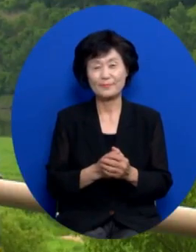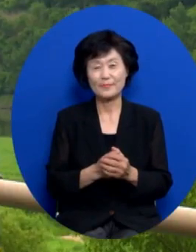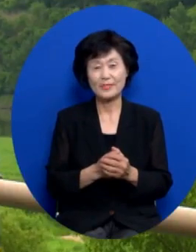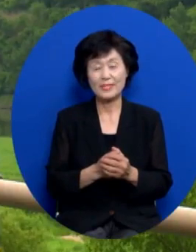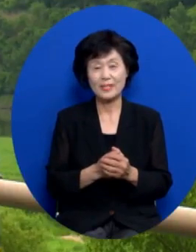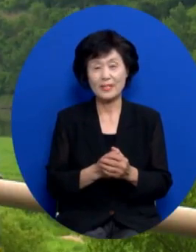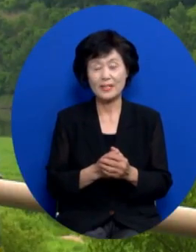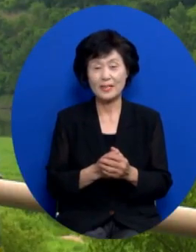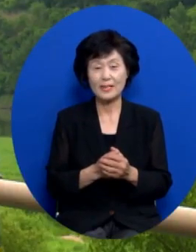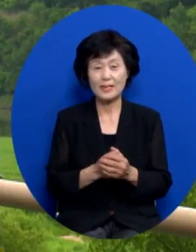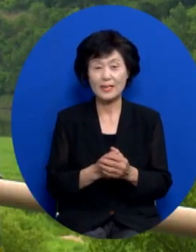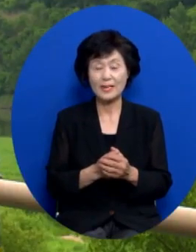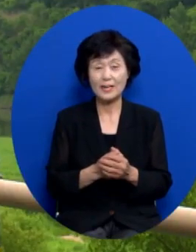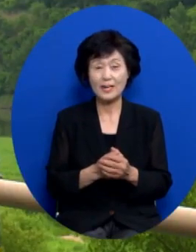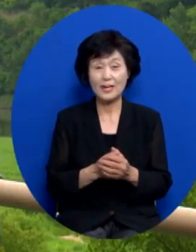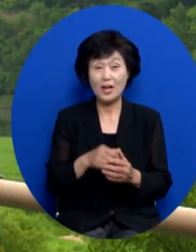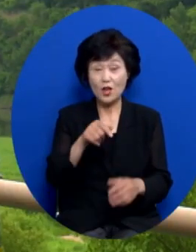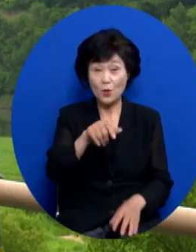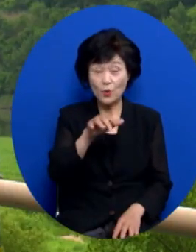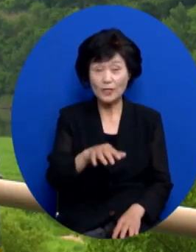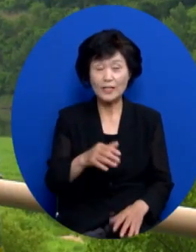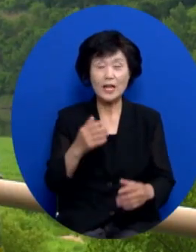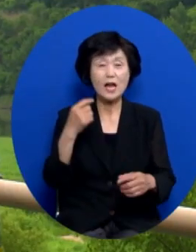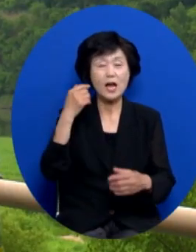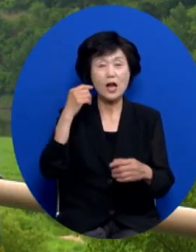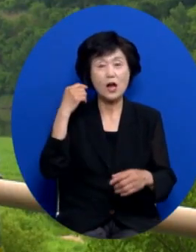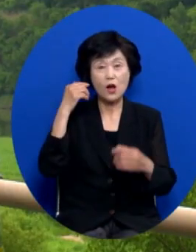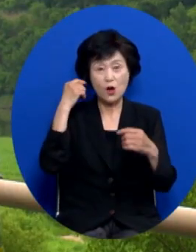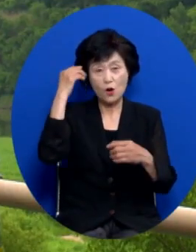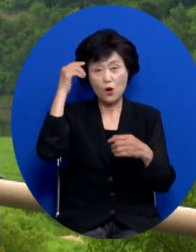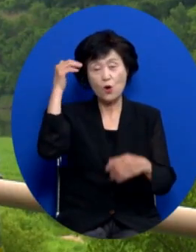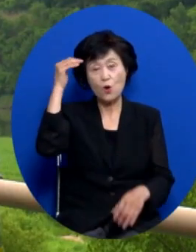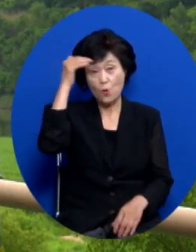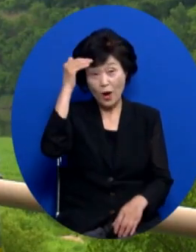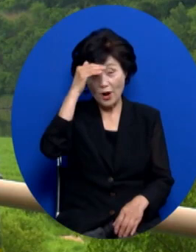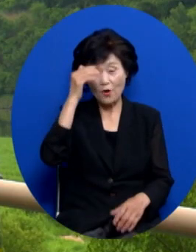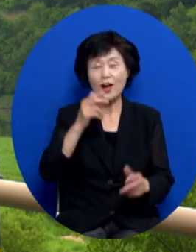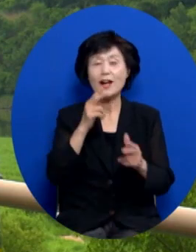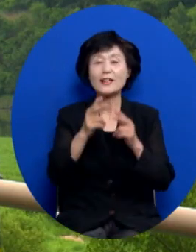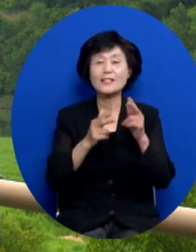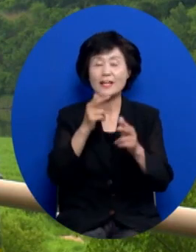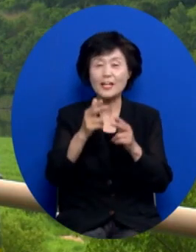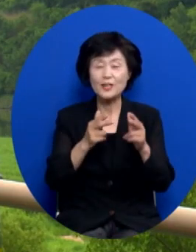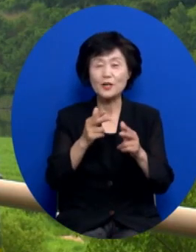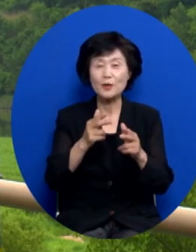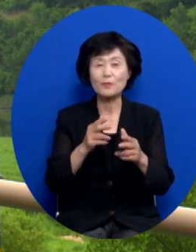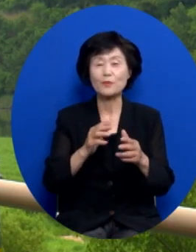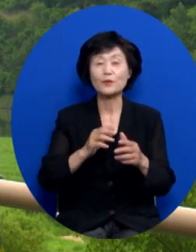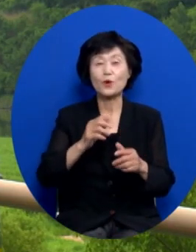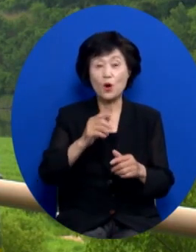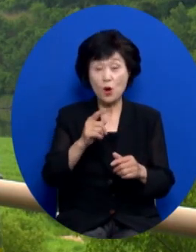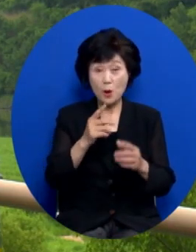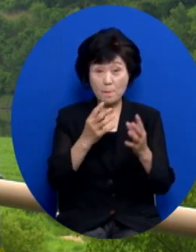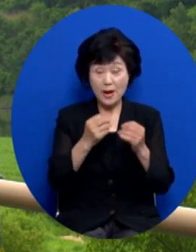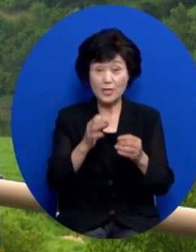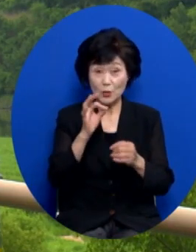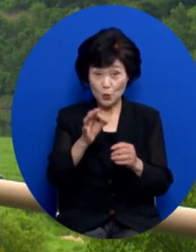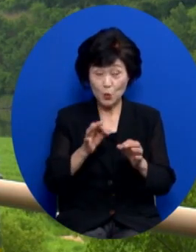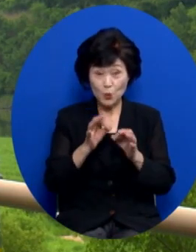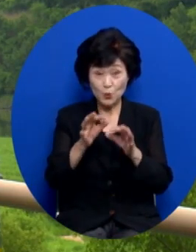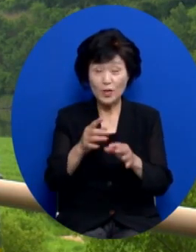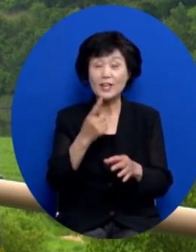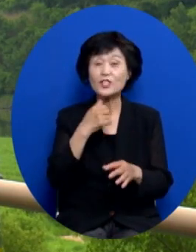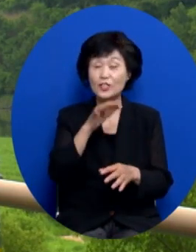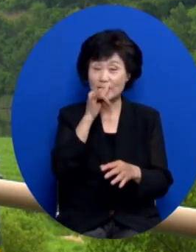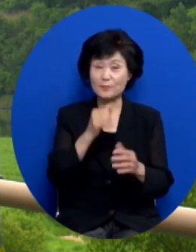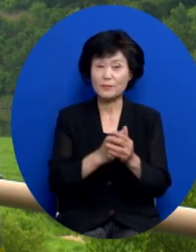지난 3월입니다. 구례군에서는 관광사업 명목으로 대불상 건립을 위해 수십억 투자를 밝힌 바 있습니다. 종교 편향